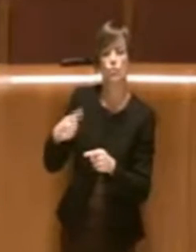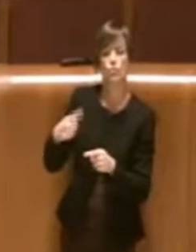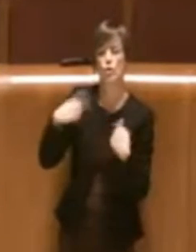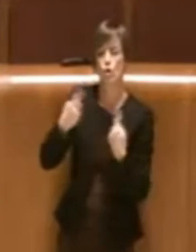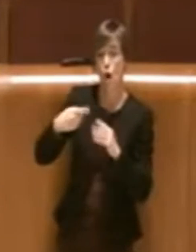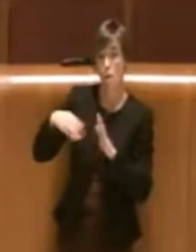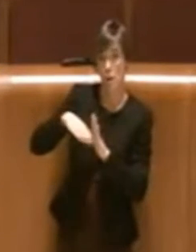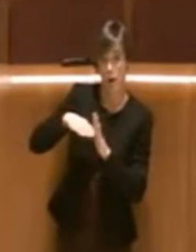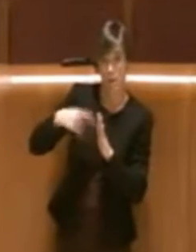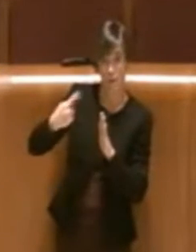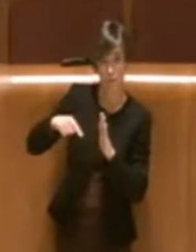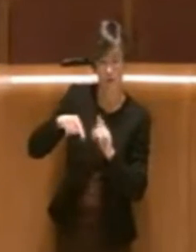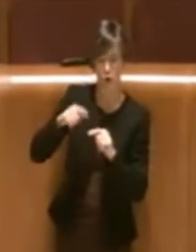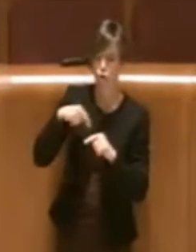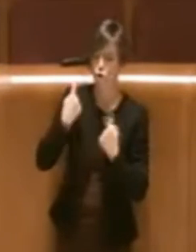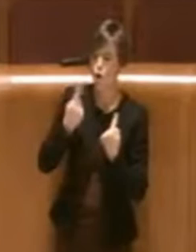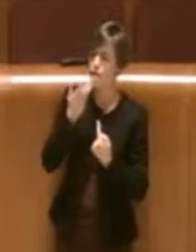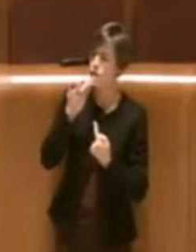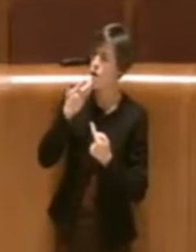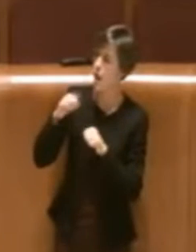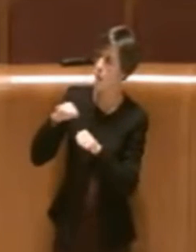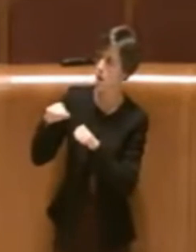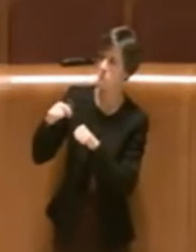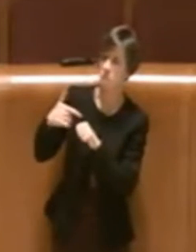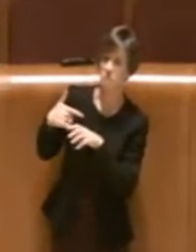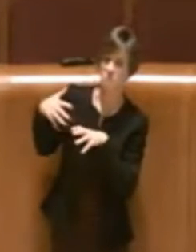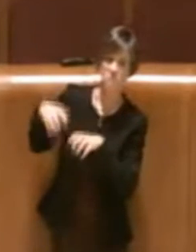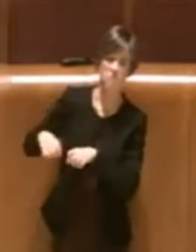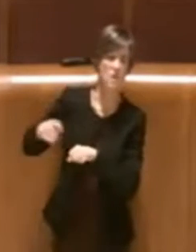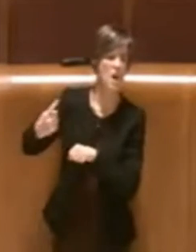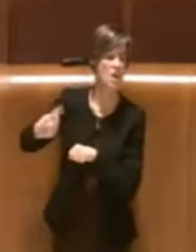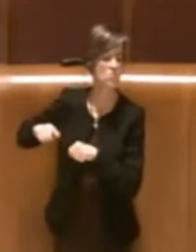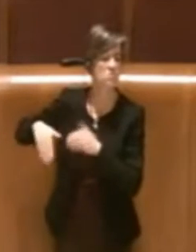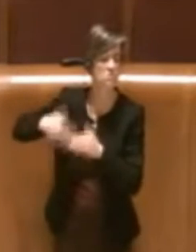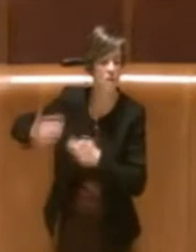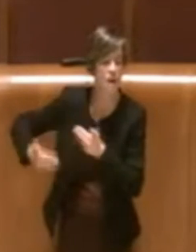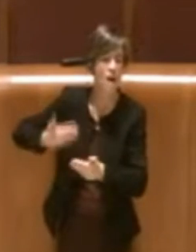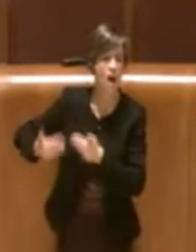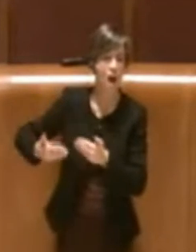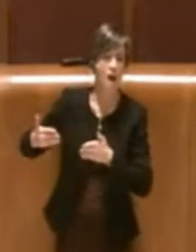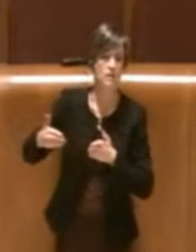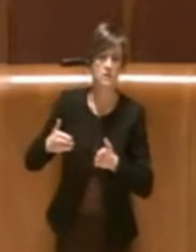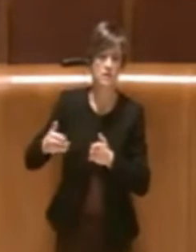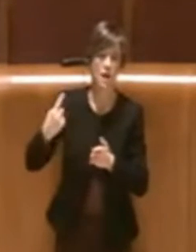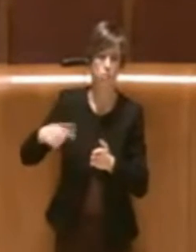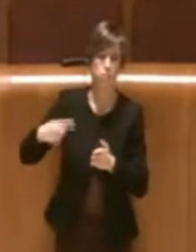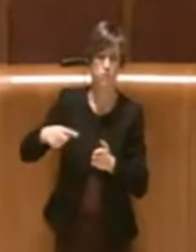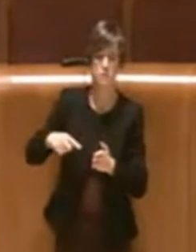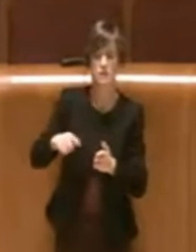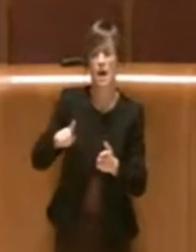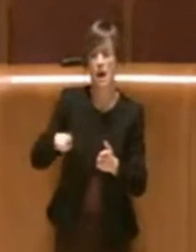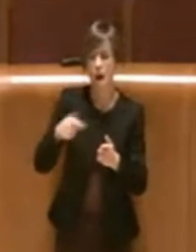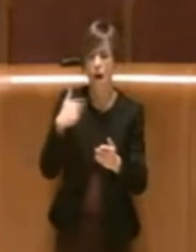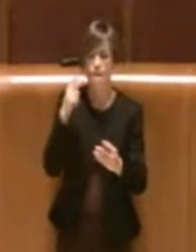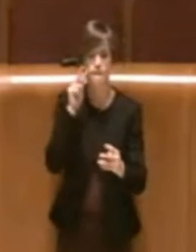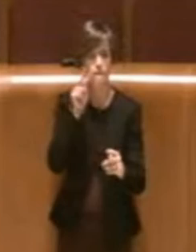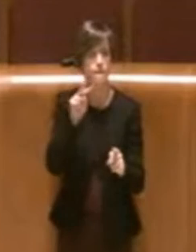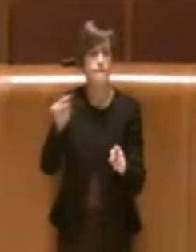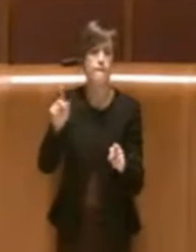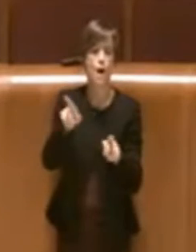l'amministrazione a proseguire su questa strada e quindi ad individuare, anche con il supporto delle commissioni,